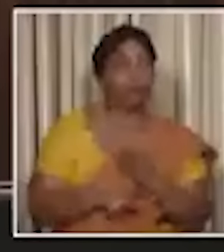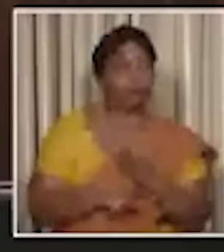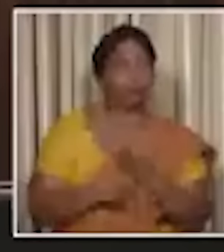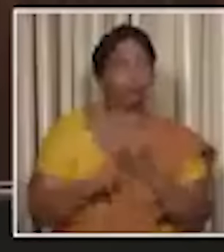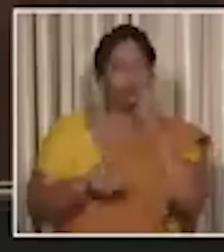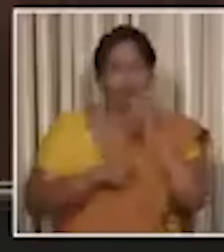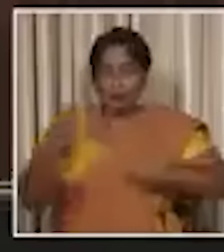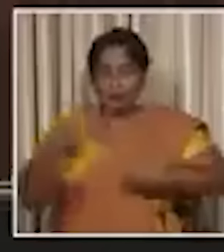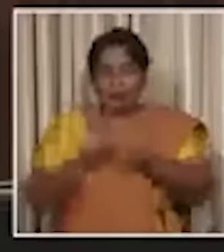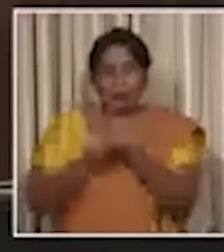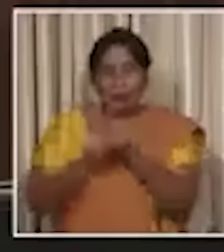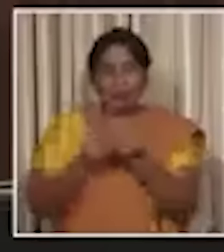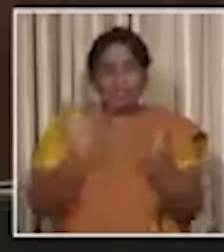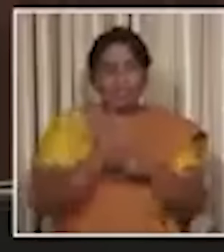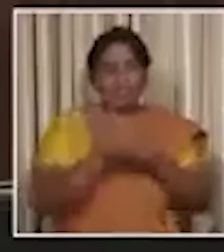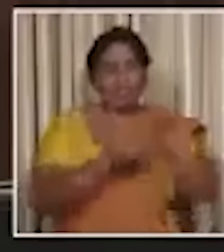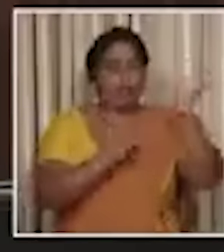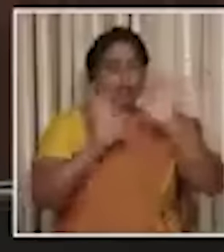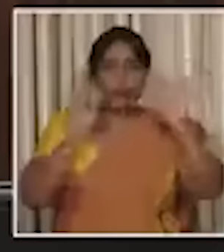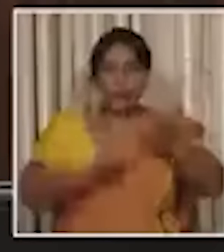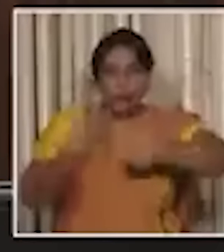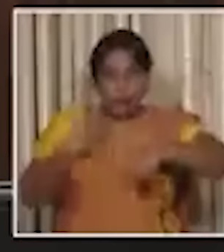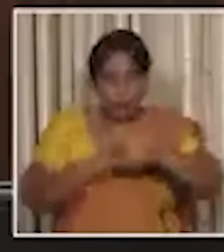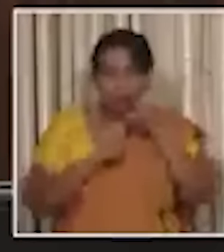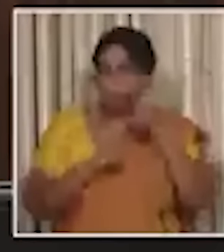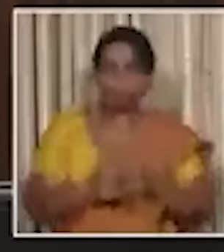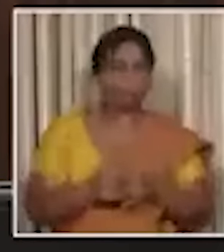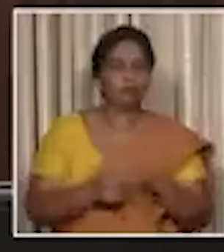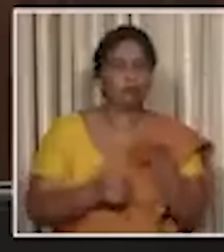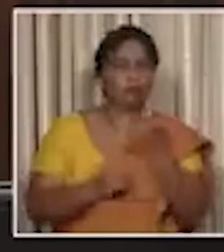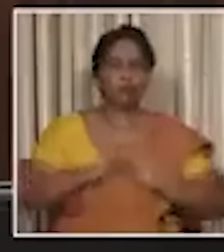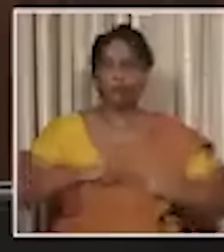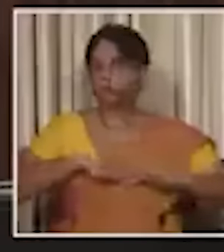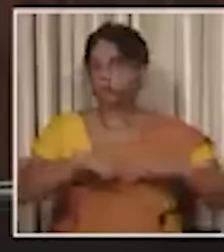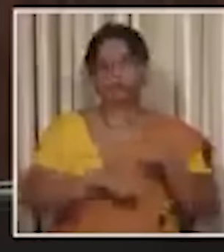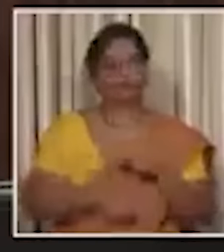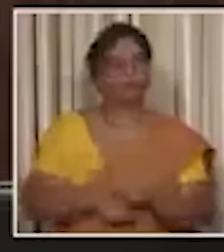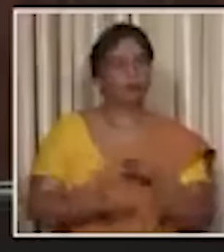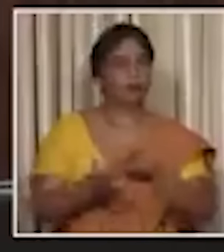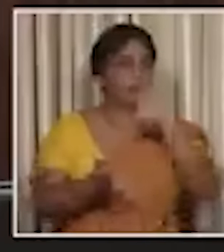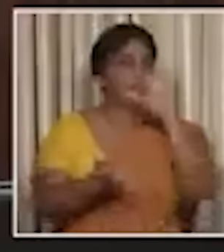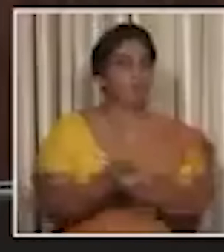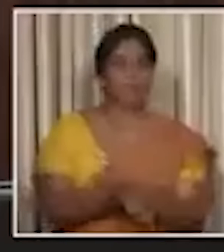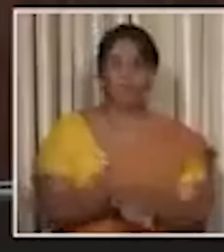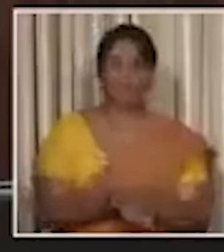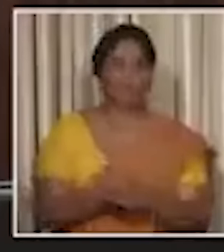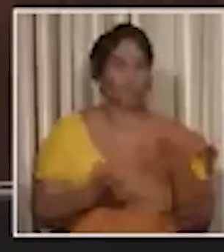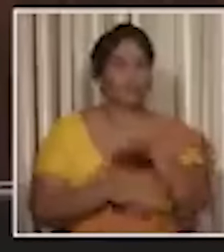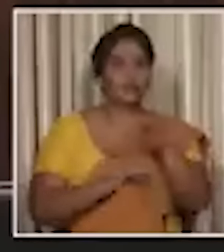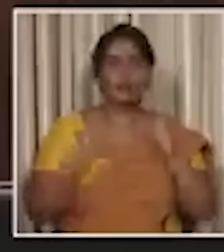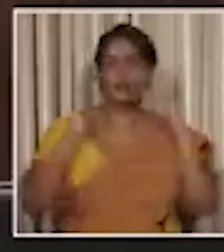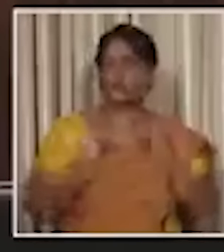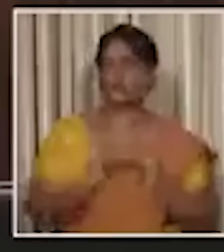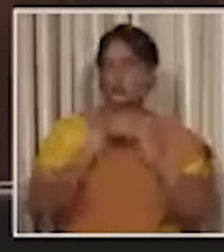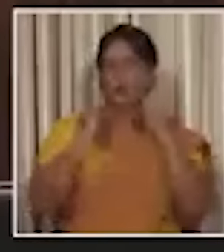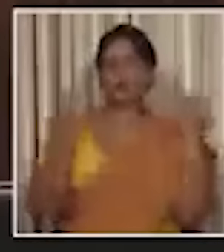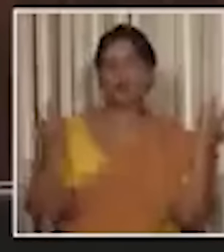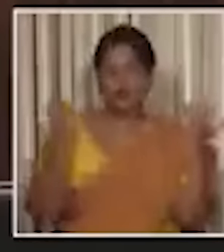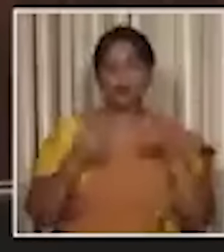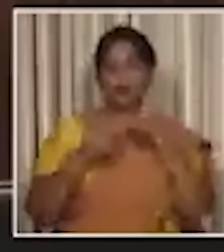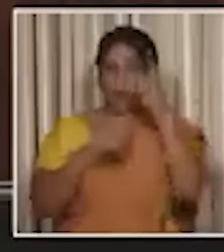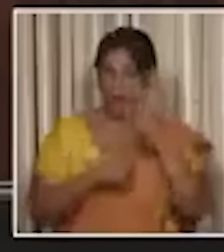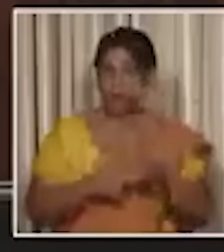காணப்படுகின்றது. கொழும்பு துறைமுகம் துறைமுகங்கள் முக்கியமான ஒரு துறைமுகமாக காணப்படுகின்றது. ஆனால் எமது சேத்திரனை நாங்கள் பார்த்தால் துரிதமாக வளர்ச்சியை பற்றி